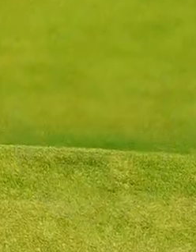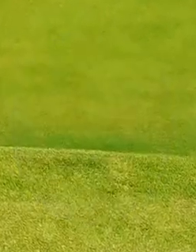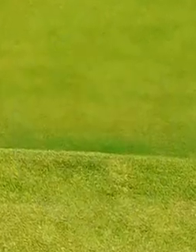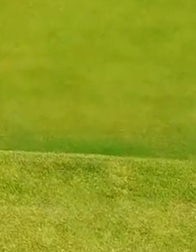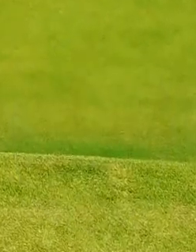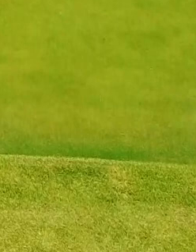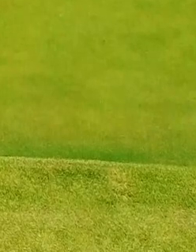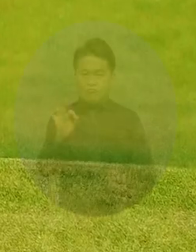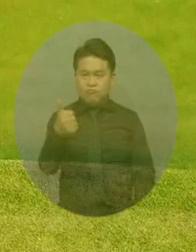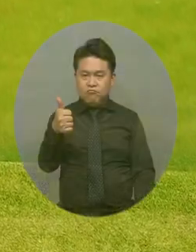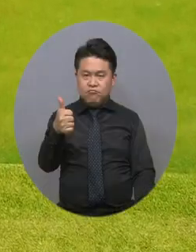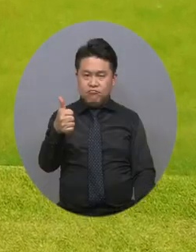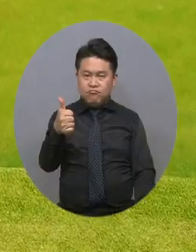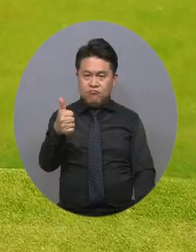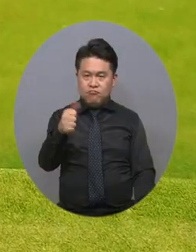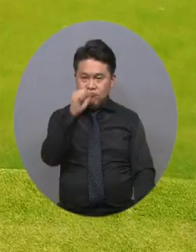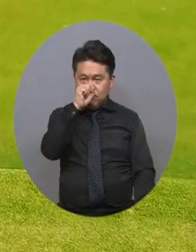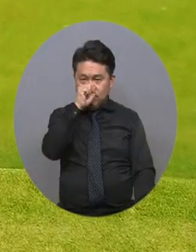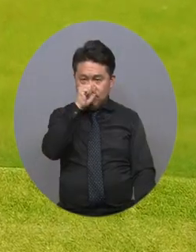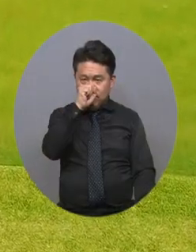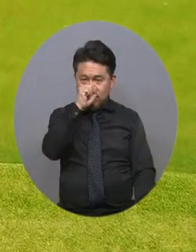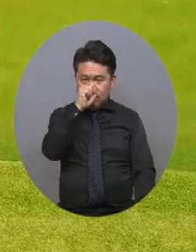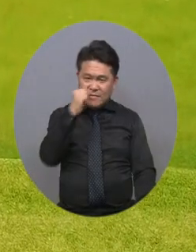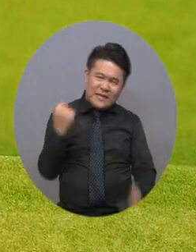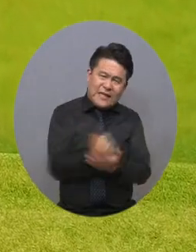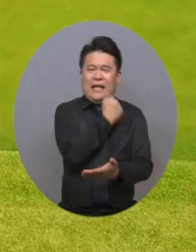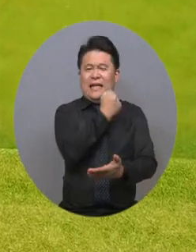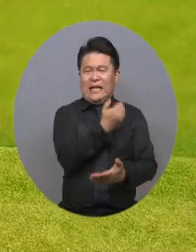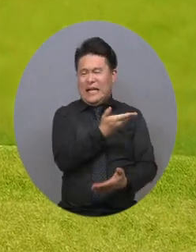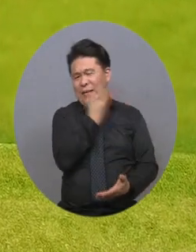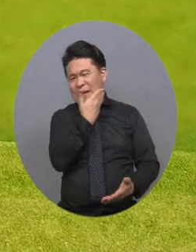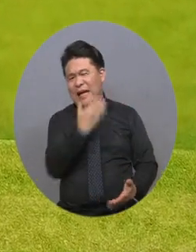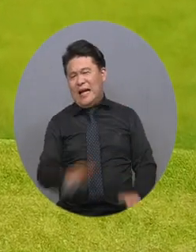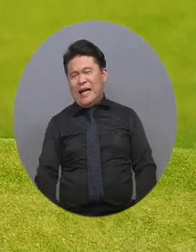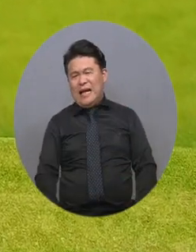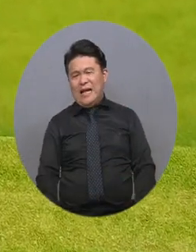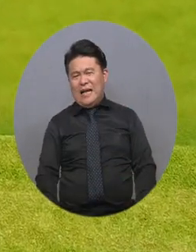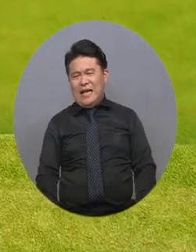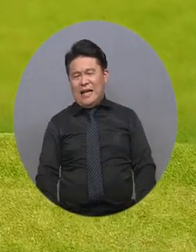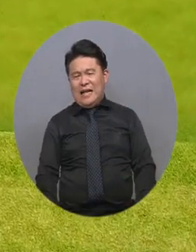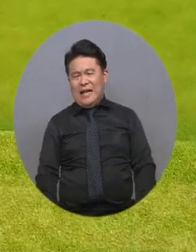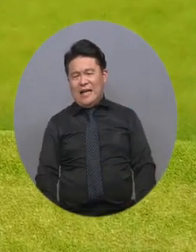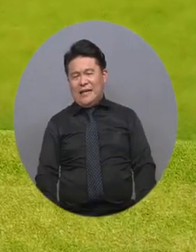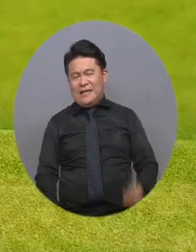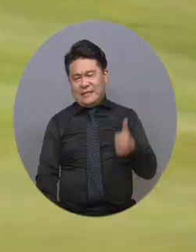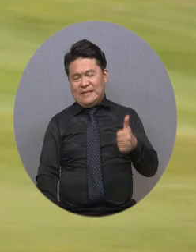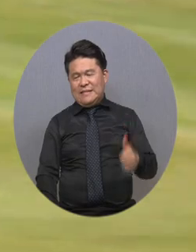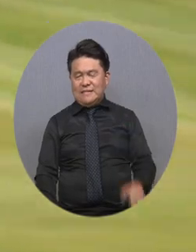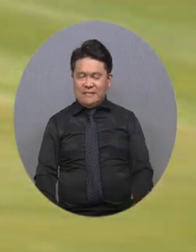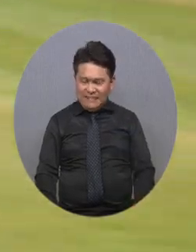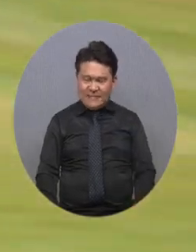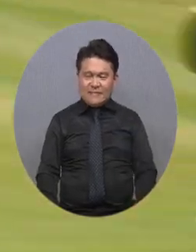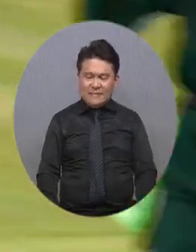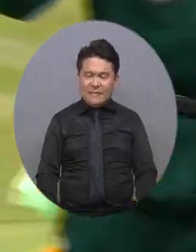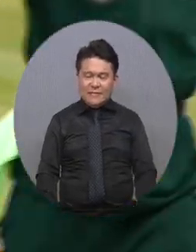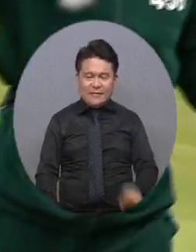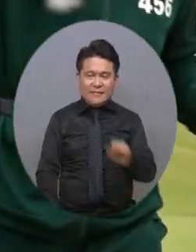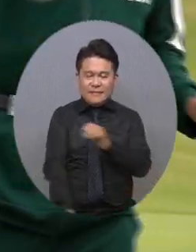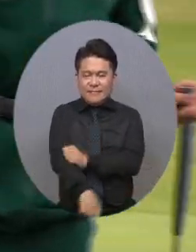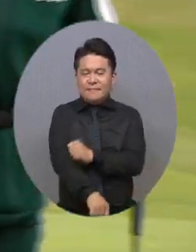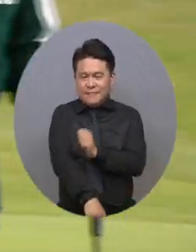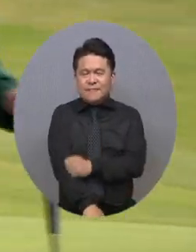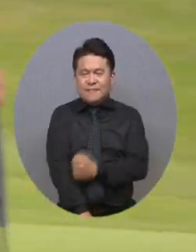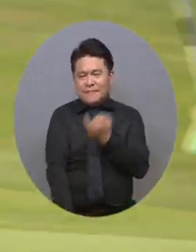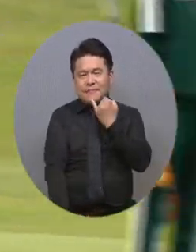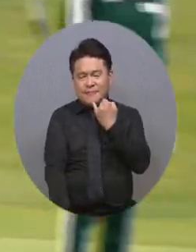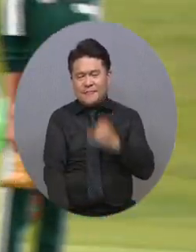어. 좋아 좋아 좋아 좋아 좋아 좋아 아 아까비 나이스 터치 나이스 마무리 할 수 있는 나이스 있는...